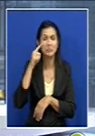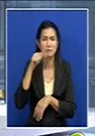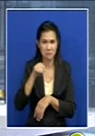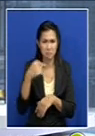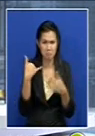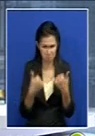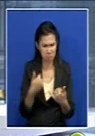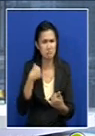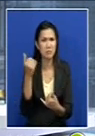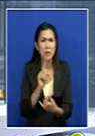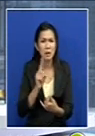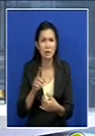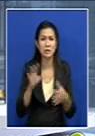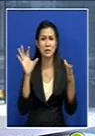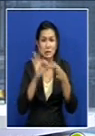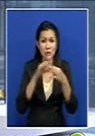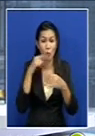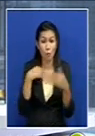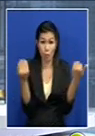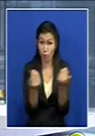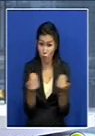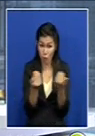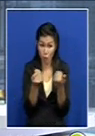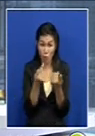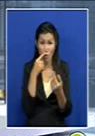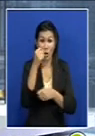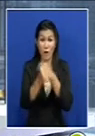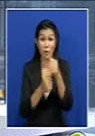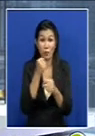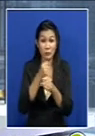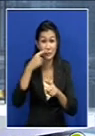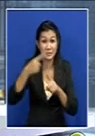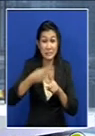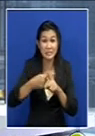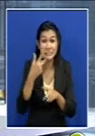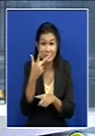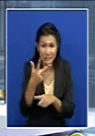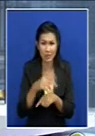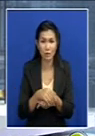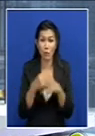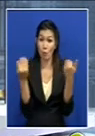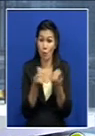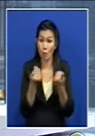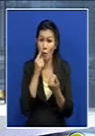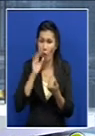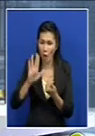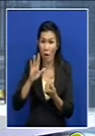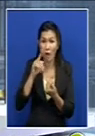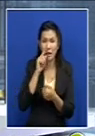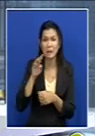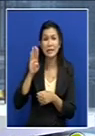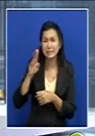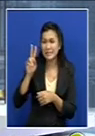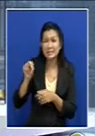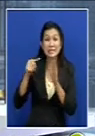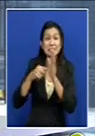เด็นที่มันแตกออกมาก็คือเรื่องของลูกสาวอายุประมาณสัก3เดือนซึ่งเป็นลูกของคุณอุรชาเป็นโบรก